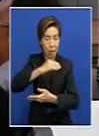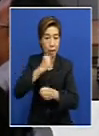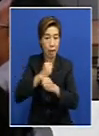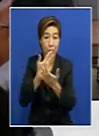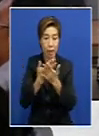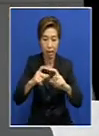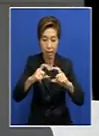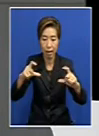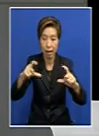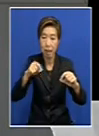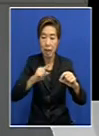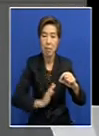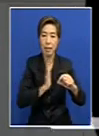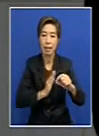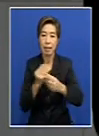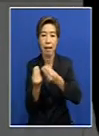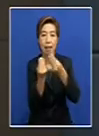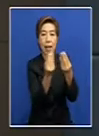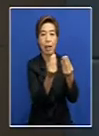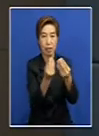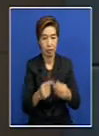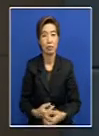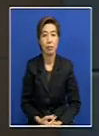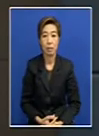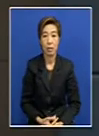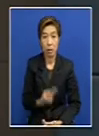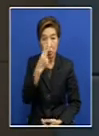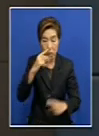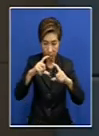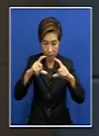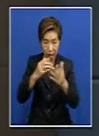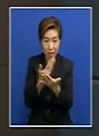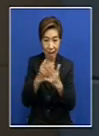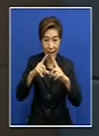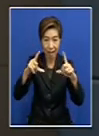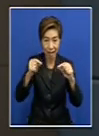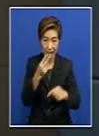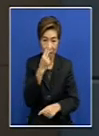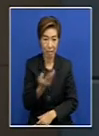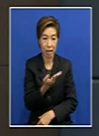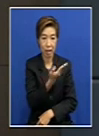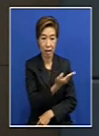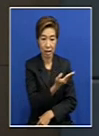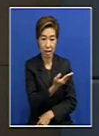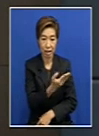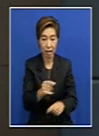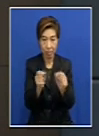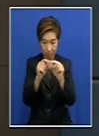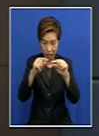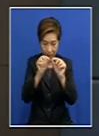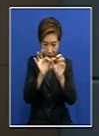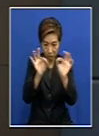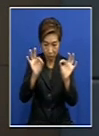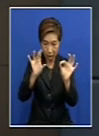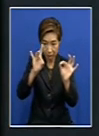บัตรชุดนี้เพื่อเฉลิมพระเกียรติในโอกาสดังกล่าวไปดูที่ขนาดของธนบัตรนี่ฮะที่ดร.วิรัชัยถือนะครับธนบัตร